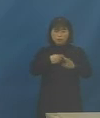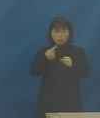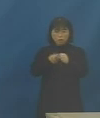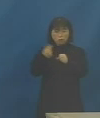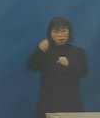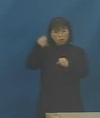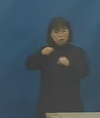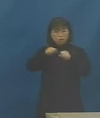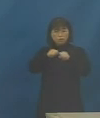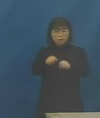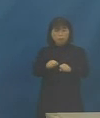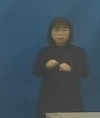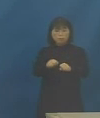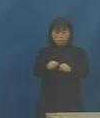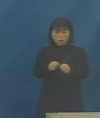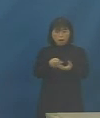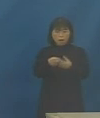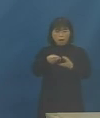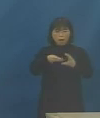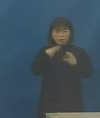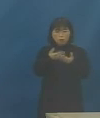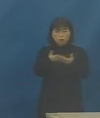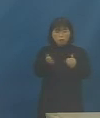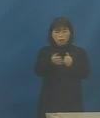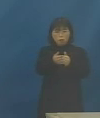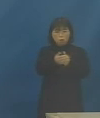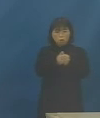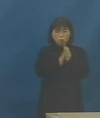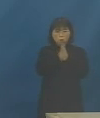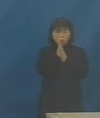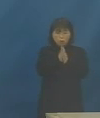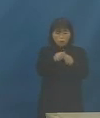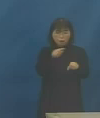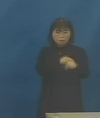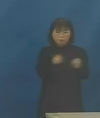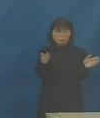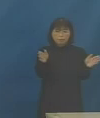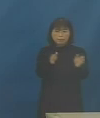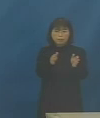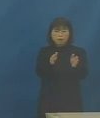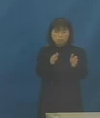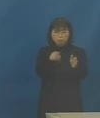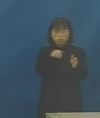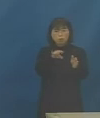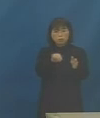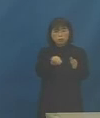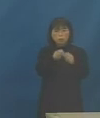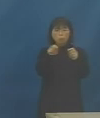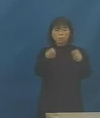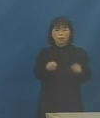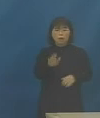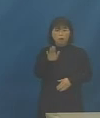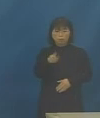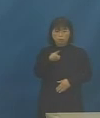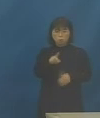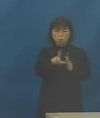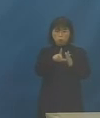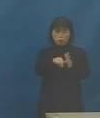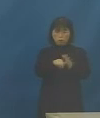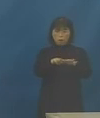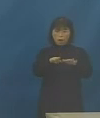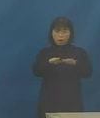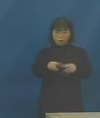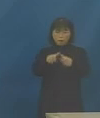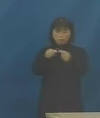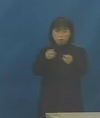みたいな飲食店のご協力を求める字ターンソチのお願いをすることがありますこの場合には今